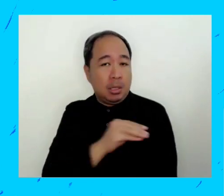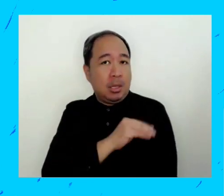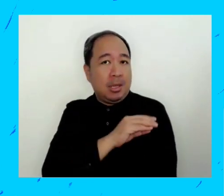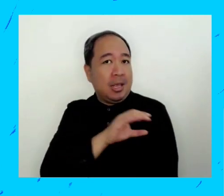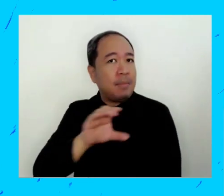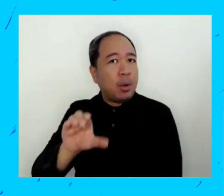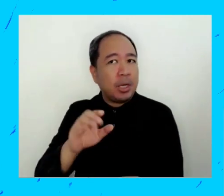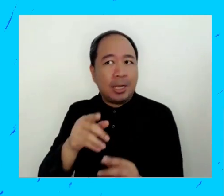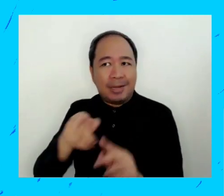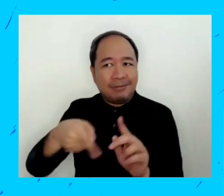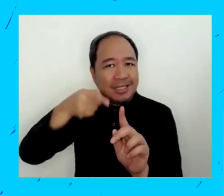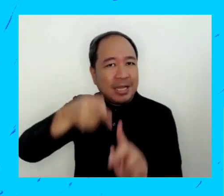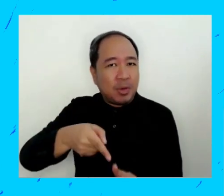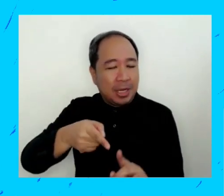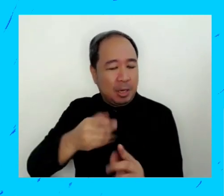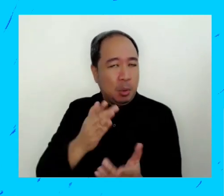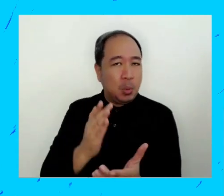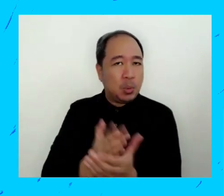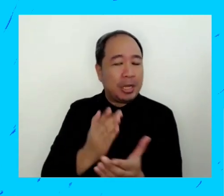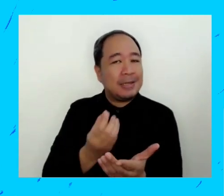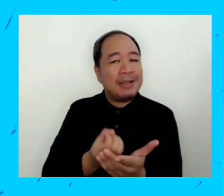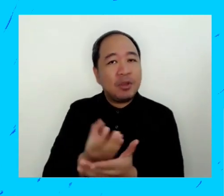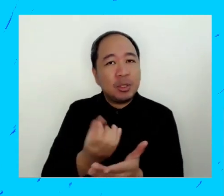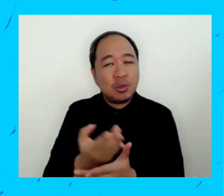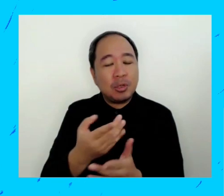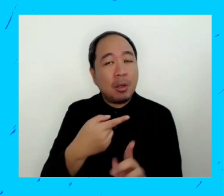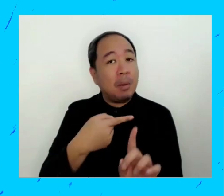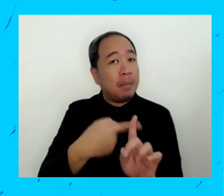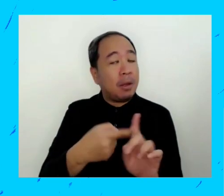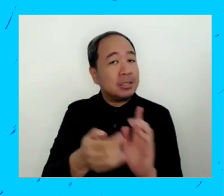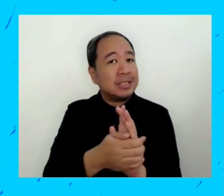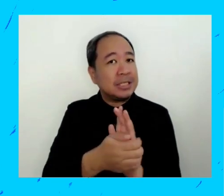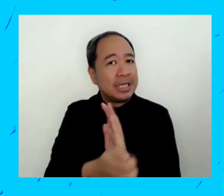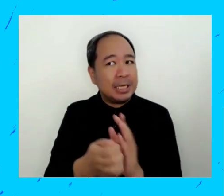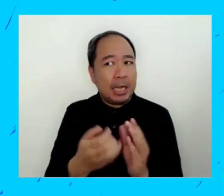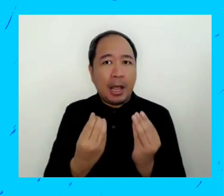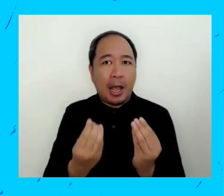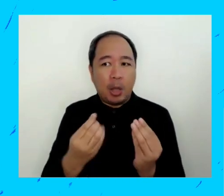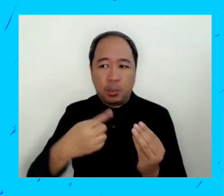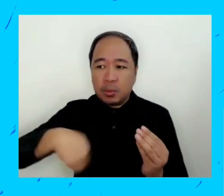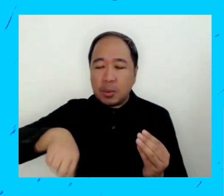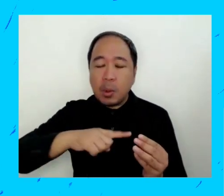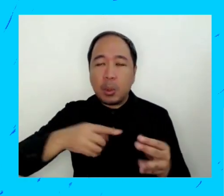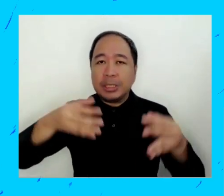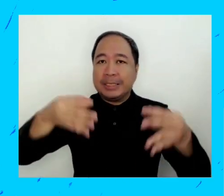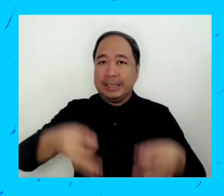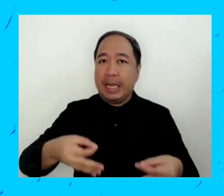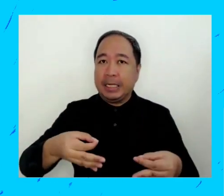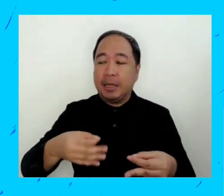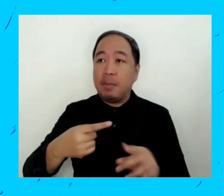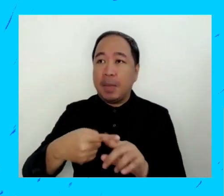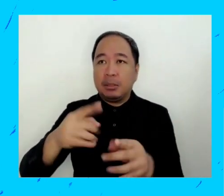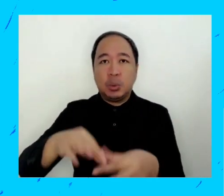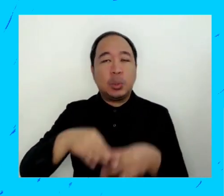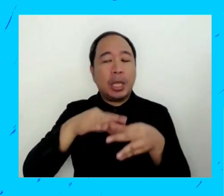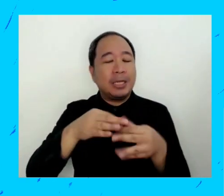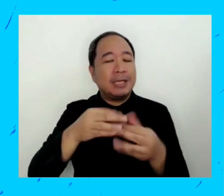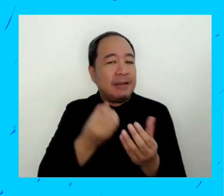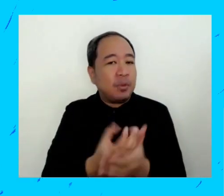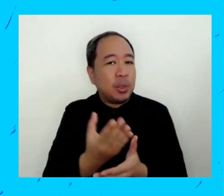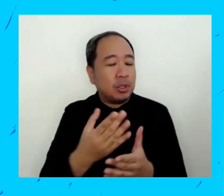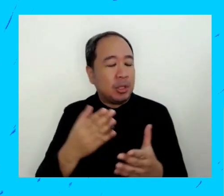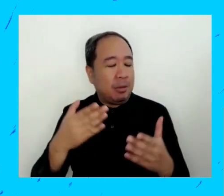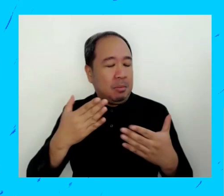nous voulons donc autonomiser les adolescents avec les informations sexuelles.